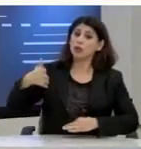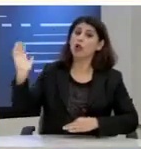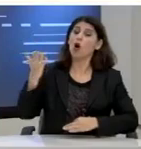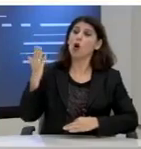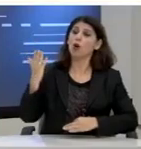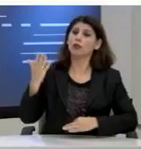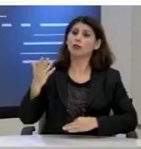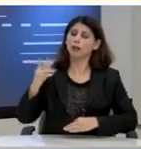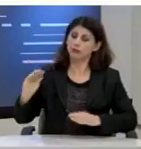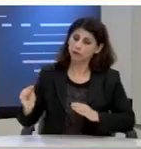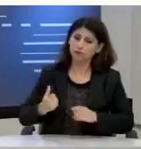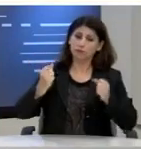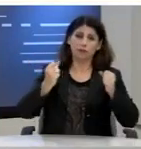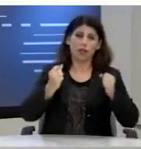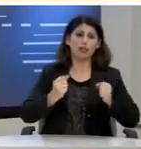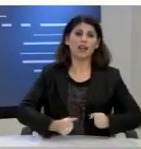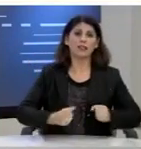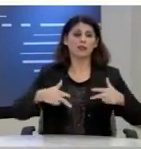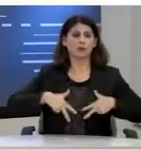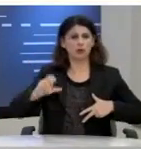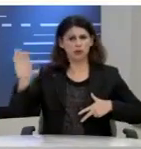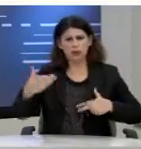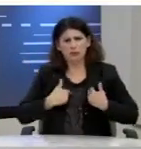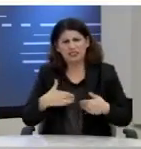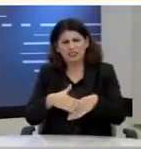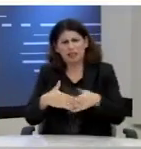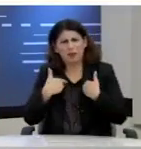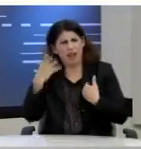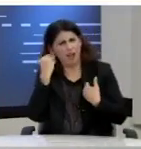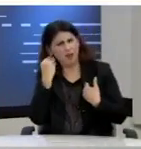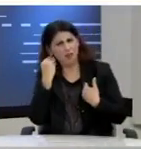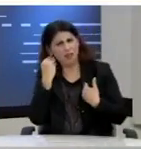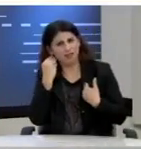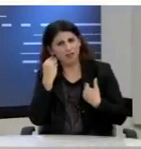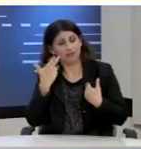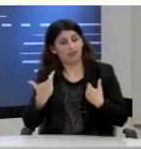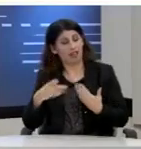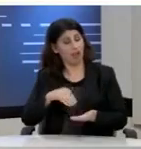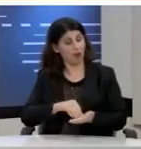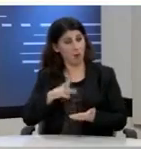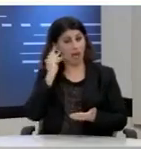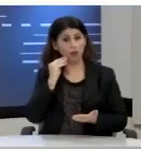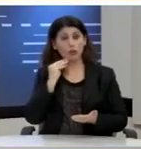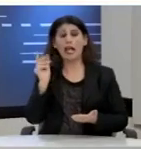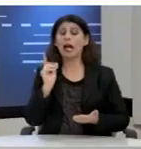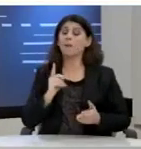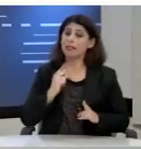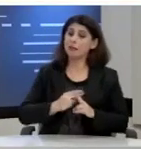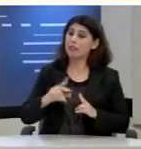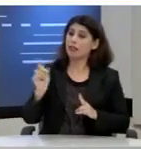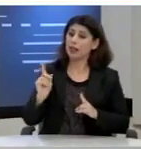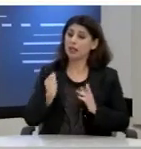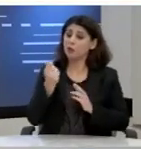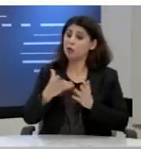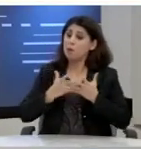έκανε υπουργό εξωτερικών? Εμείς τι φταίμε να τα ακούμε? Και επίσης, τον άκουσα να λέει ότι η σημασία δεν έχει το μέγεθος ενός